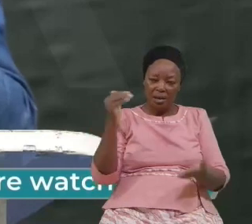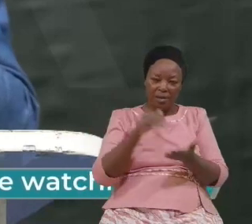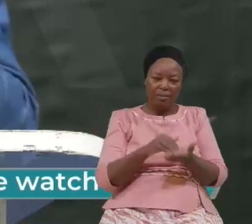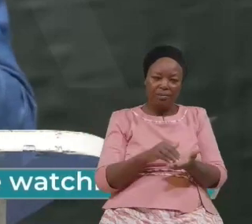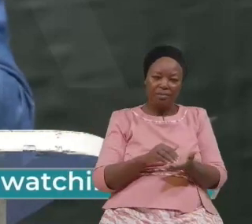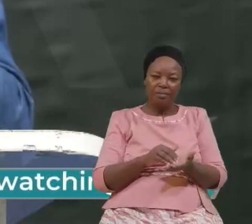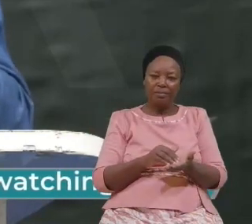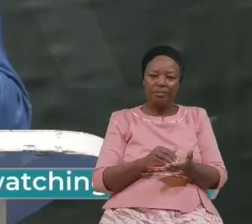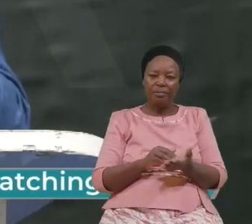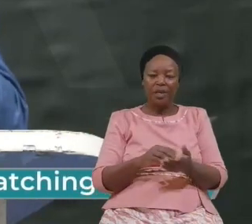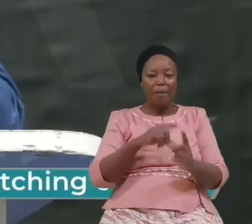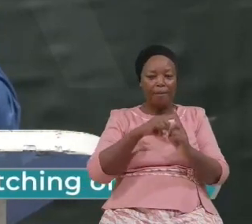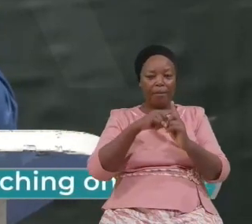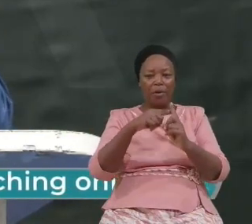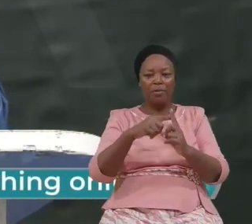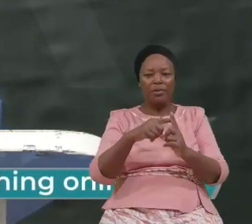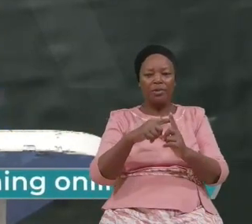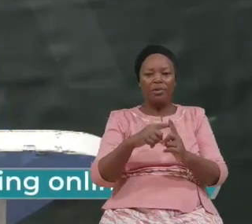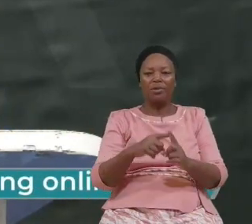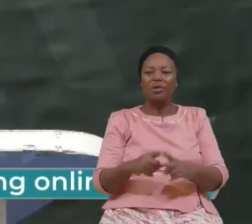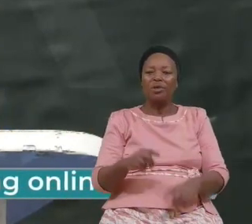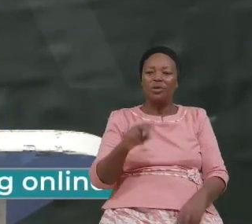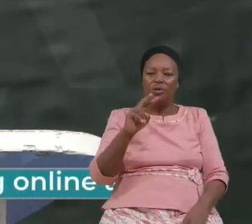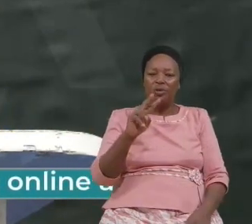plus de 134